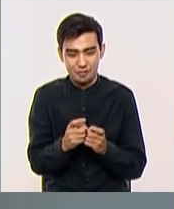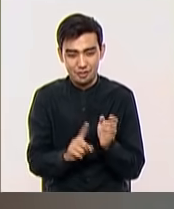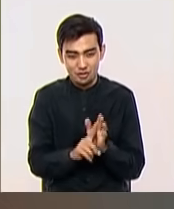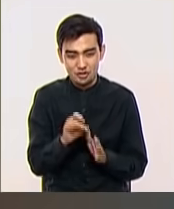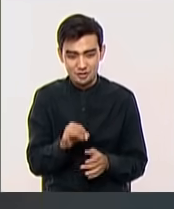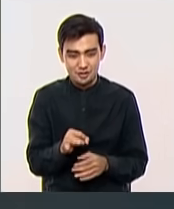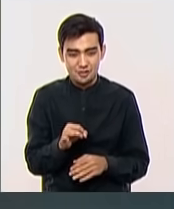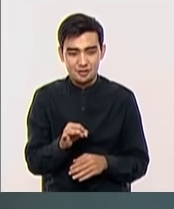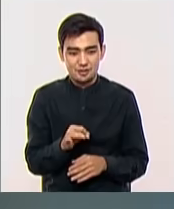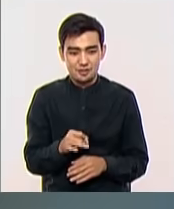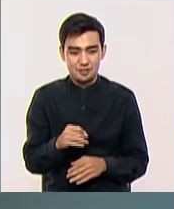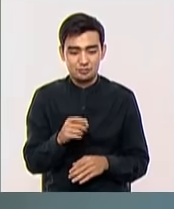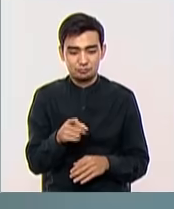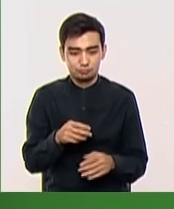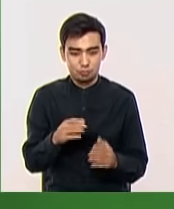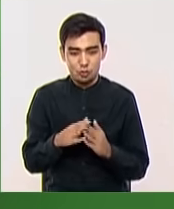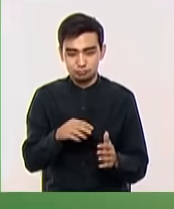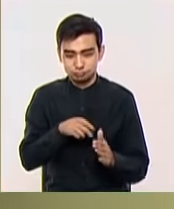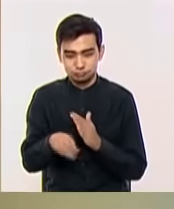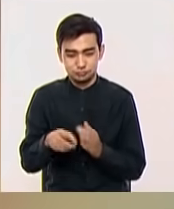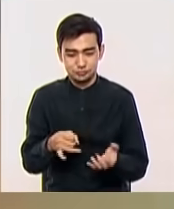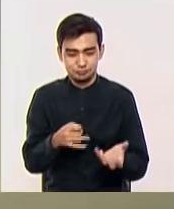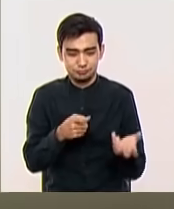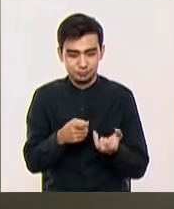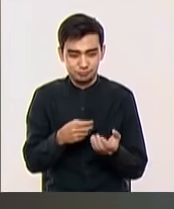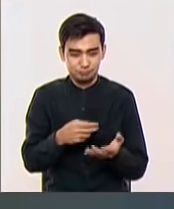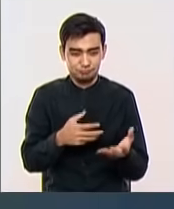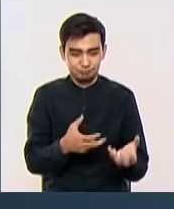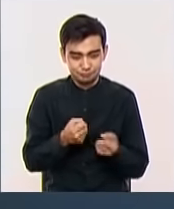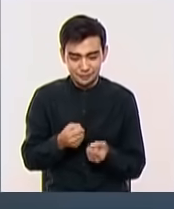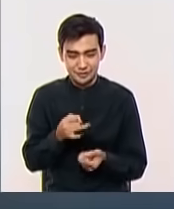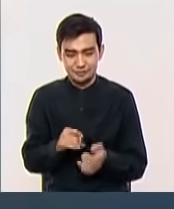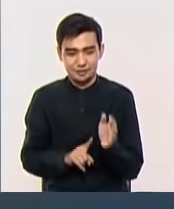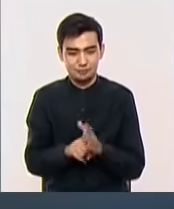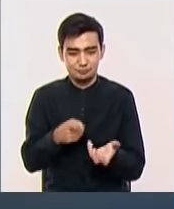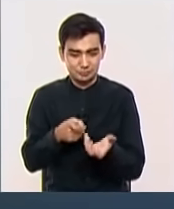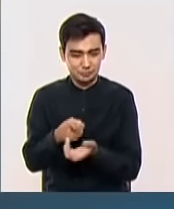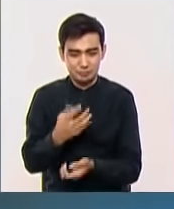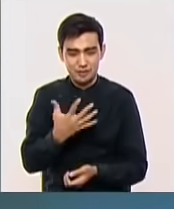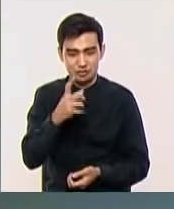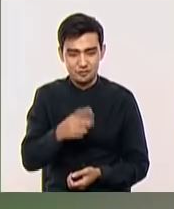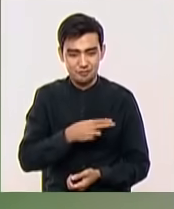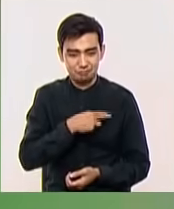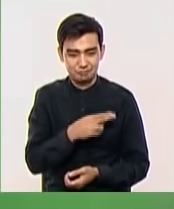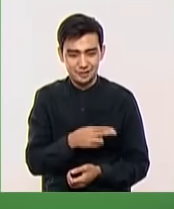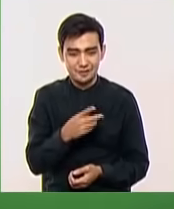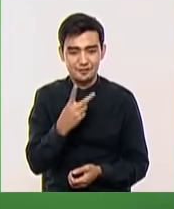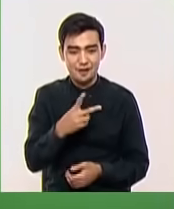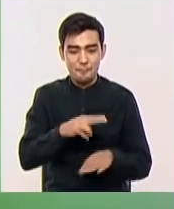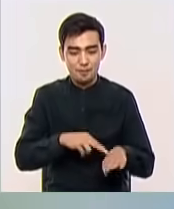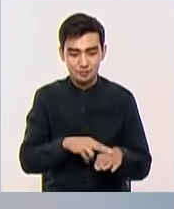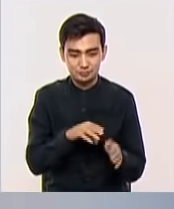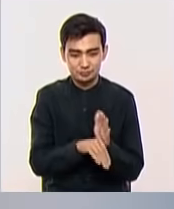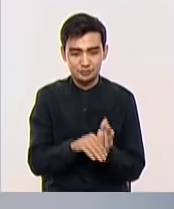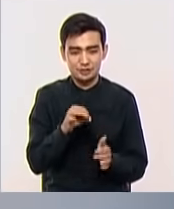как сказали в полиции, он забежал домой, достал охотничье ружье и начал стрелять. В итоге 5 человек погибло. Это двое